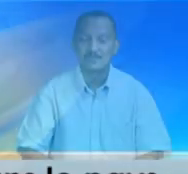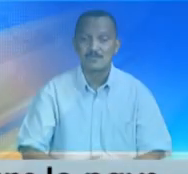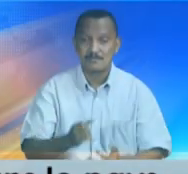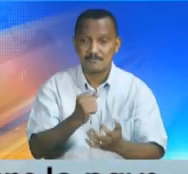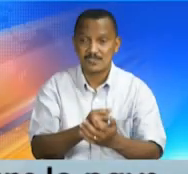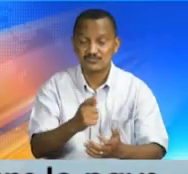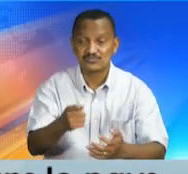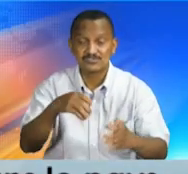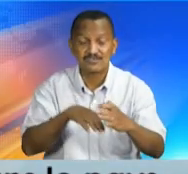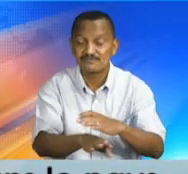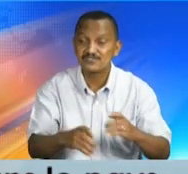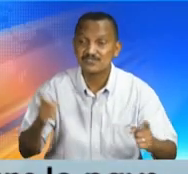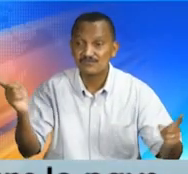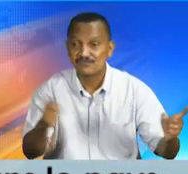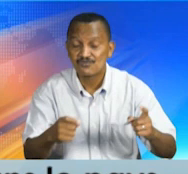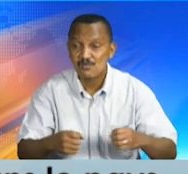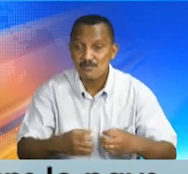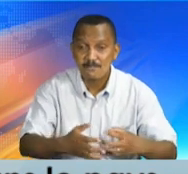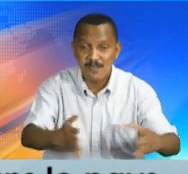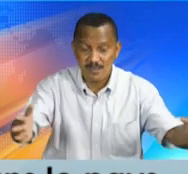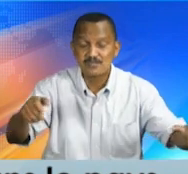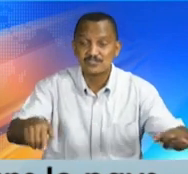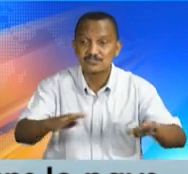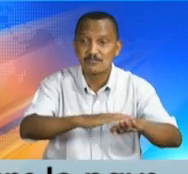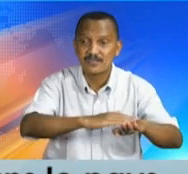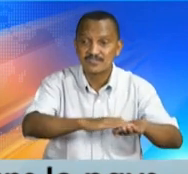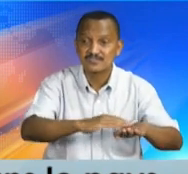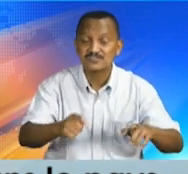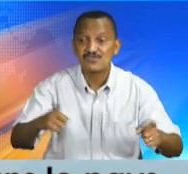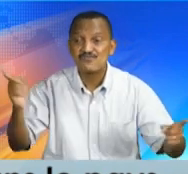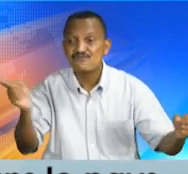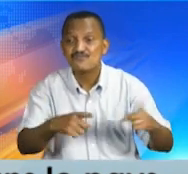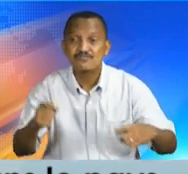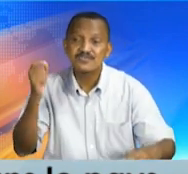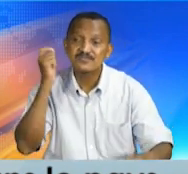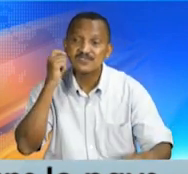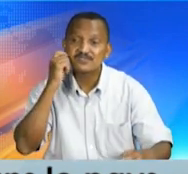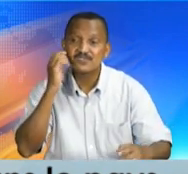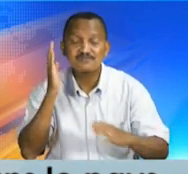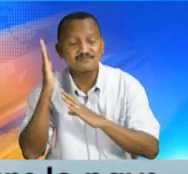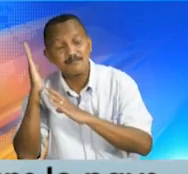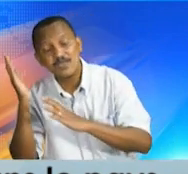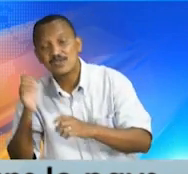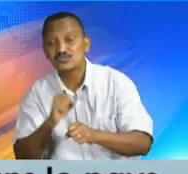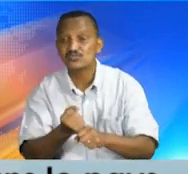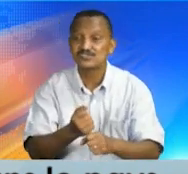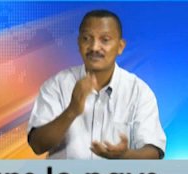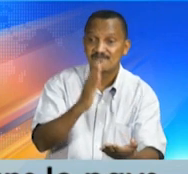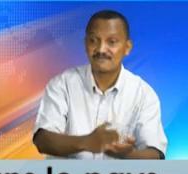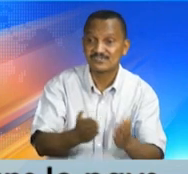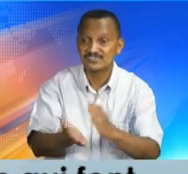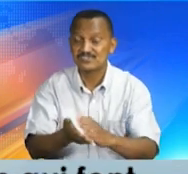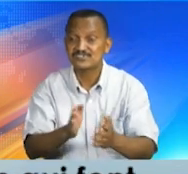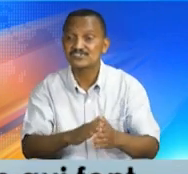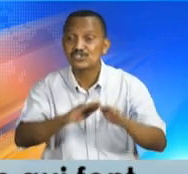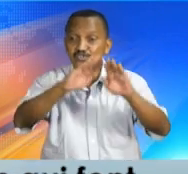Arak'izany tafiditra ho seham-pihariana malalaka raha ho any eto Madagasikara tsy ny sehatry ny fiompiana Tantely mifampiakina ny fanatanterana ny fiompiana Tantely sy ny fikajiana